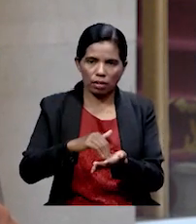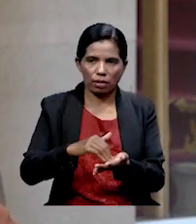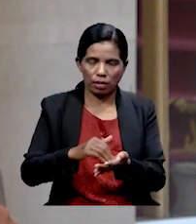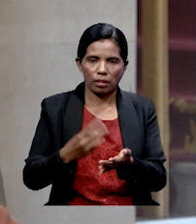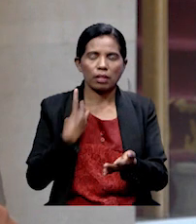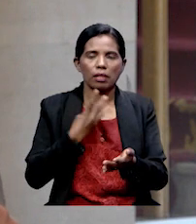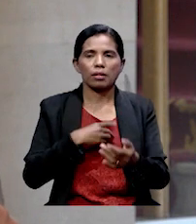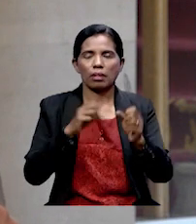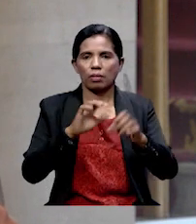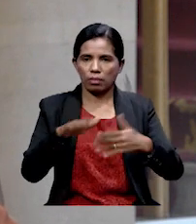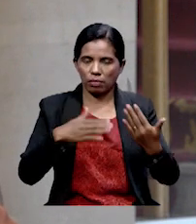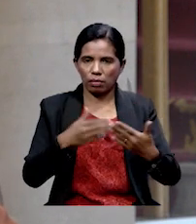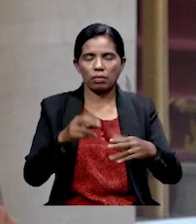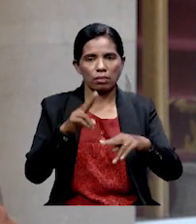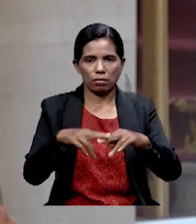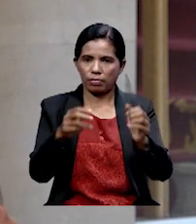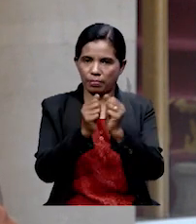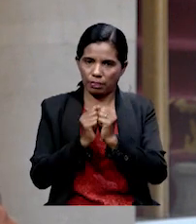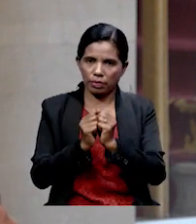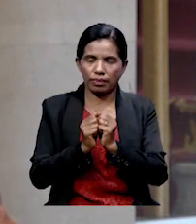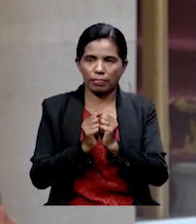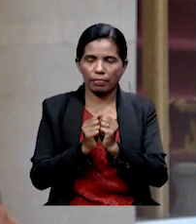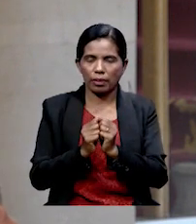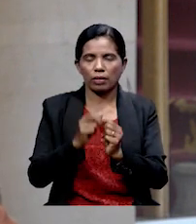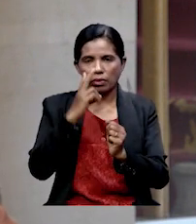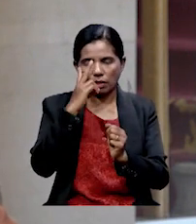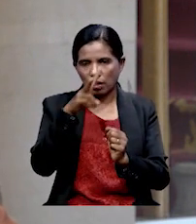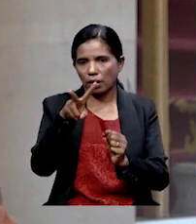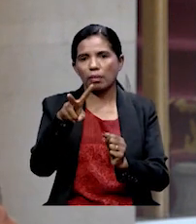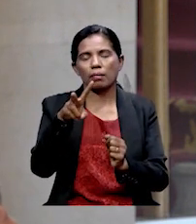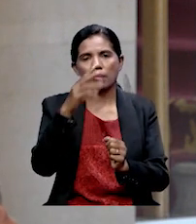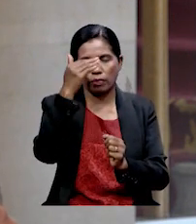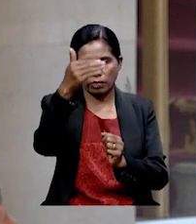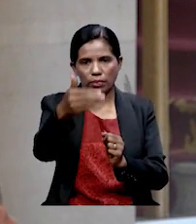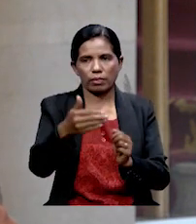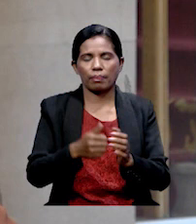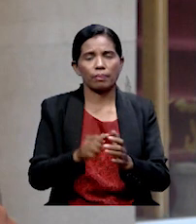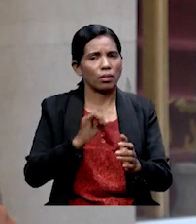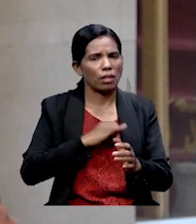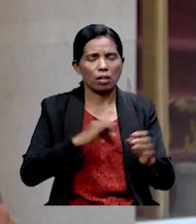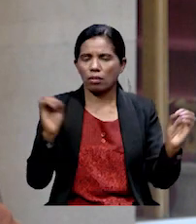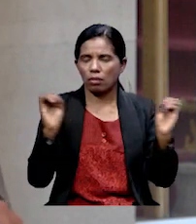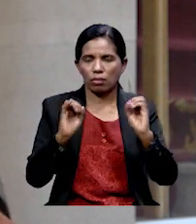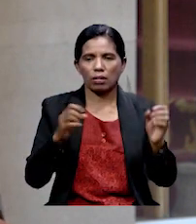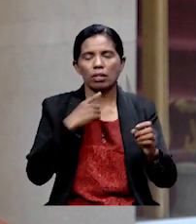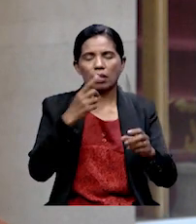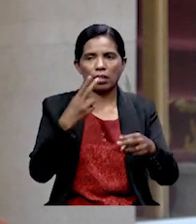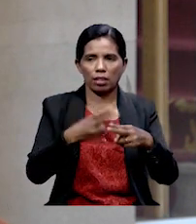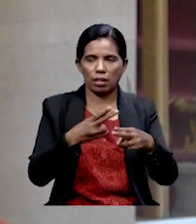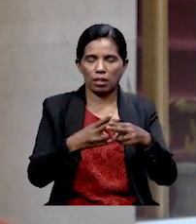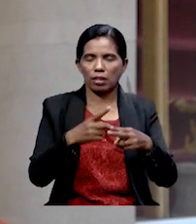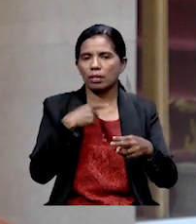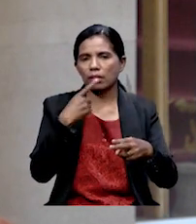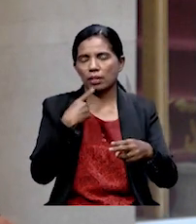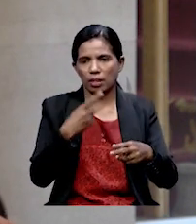kita hutu tur hamutu atu hate ke bawai hau la koi misiona narang ema